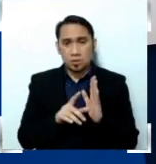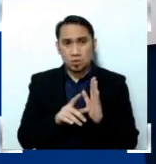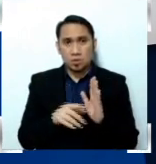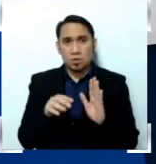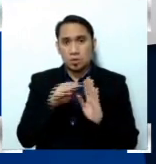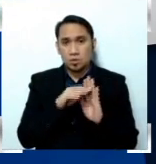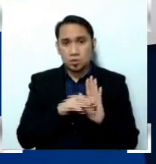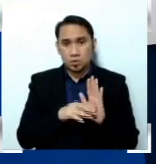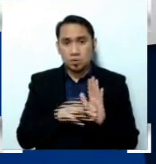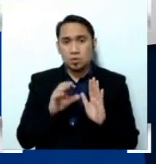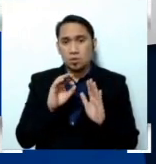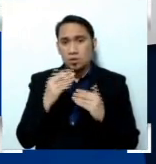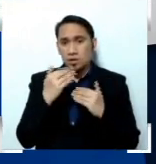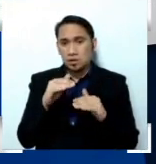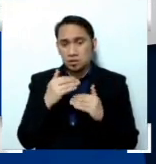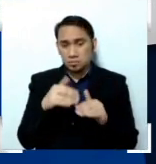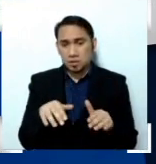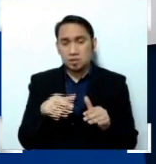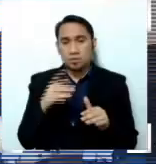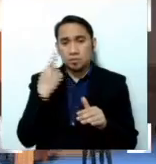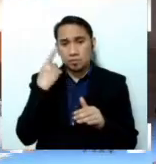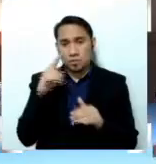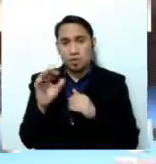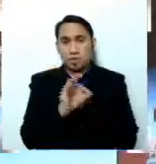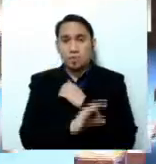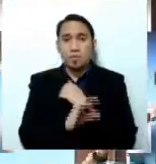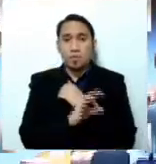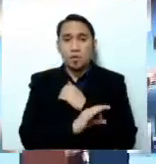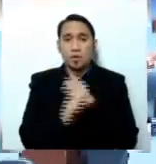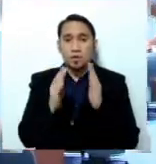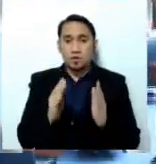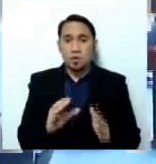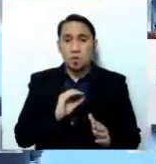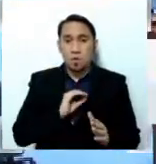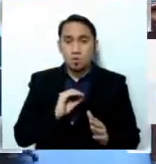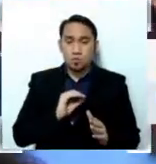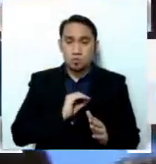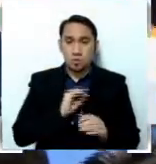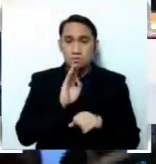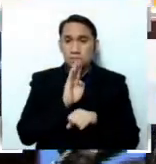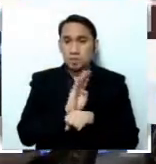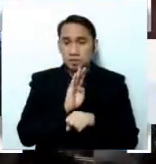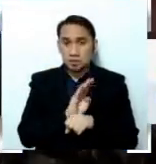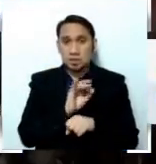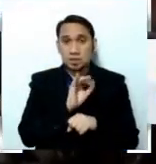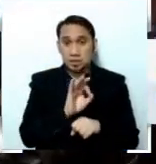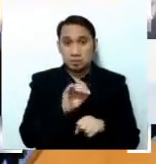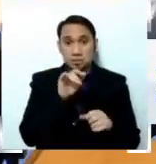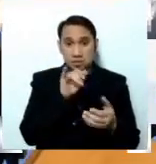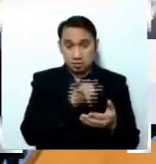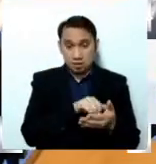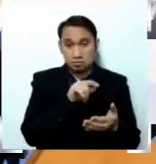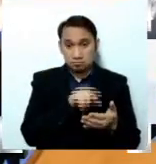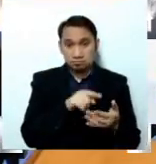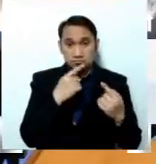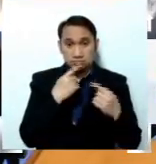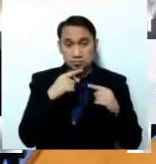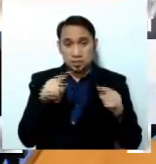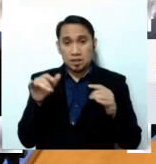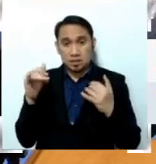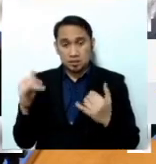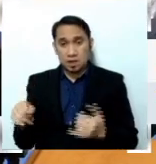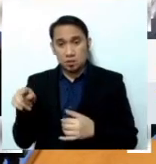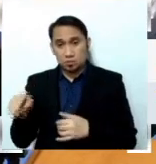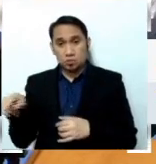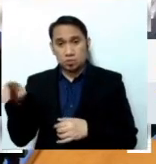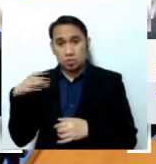o nagbabawal sa foreign ownership ng mga negosyo. Kapag nagawa ito, may kapangyarihan na ang mga mambabatas na gumawa ng